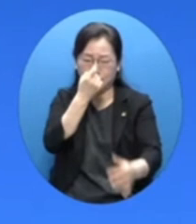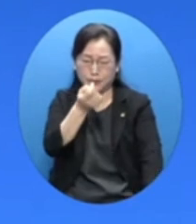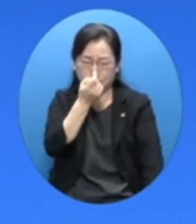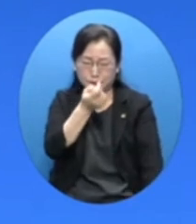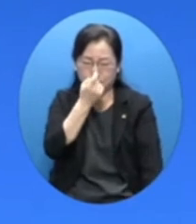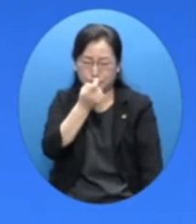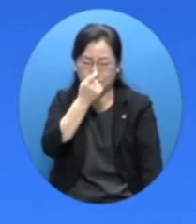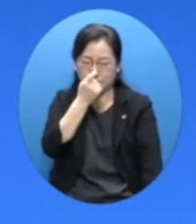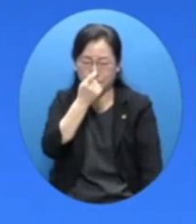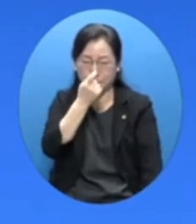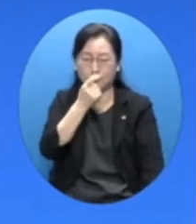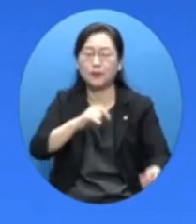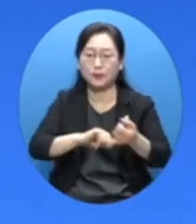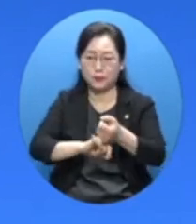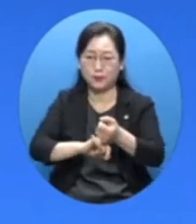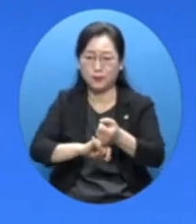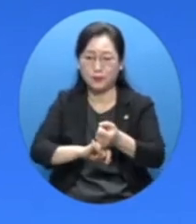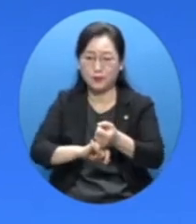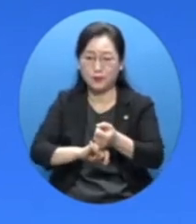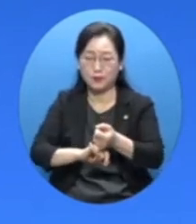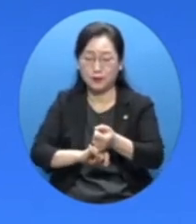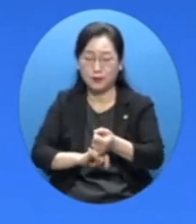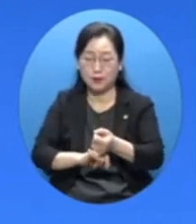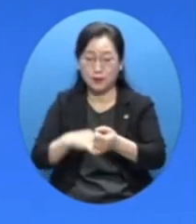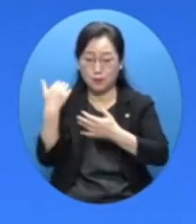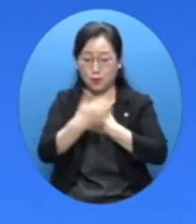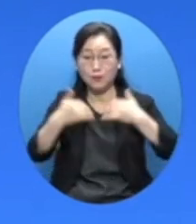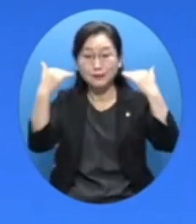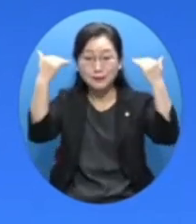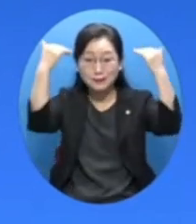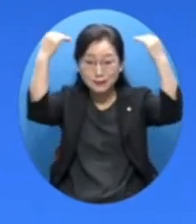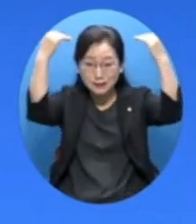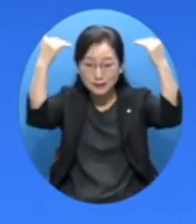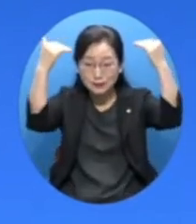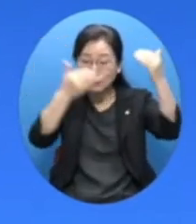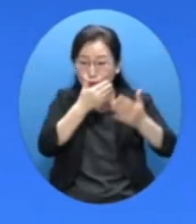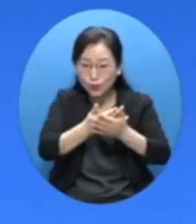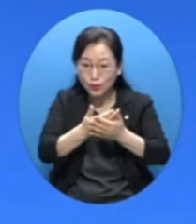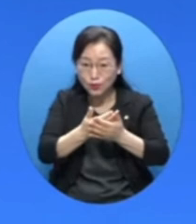합니다 육체만 잘하는 것이 중요한 것이 아니라